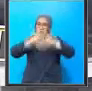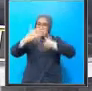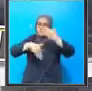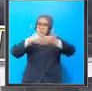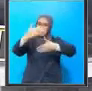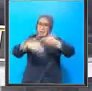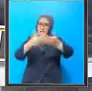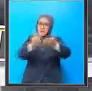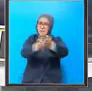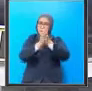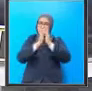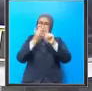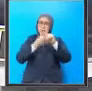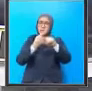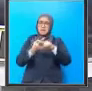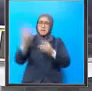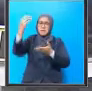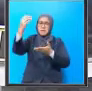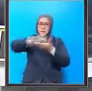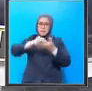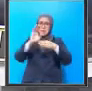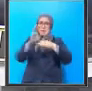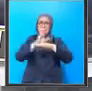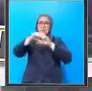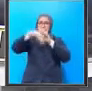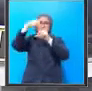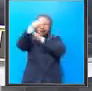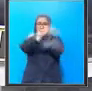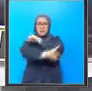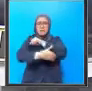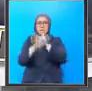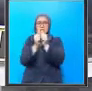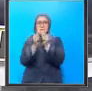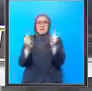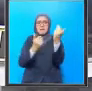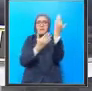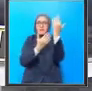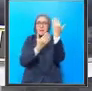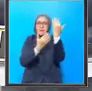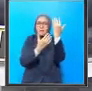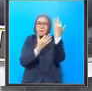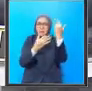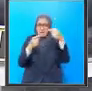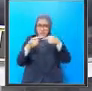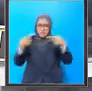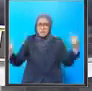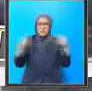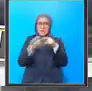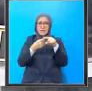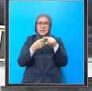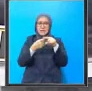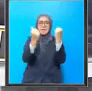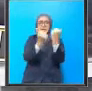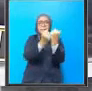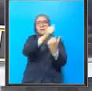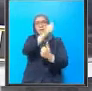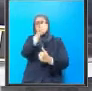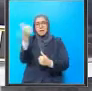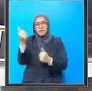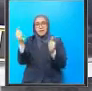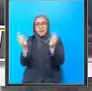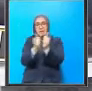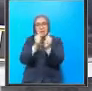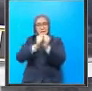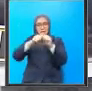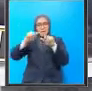dari pelabur-pelabur asing tanpa menunggu kelulusan daripada agensi yang lain dengan